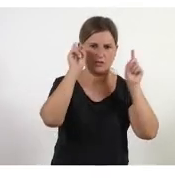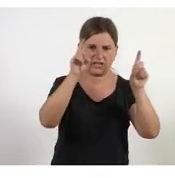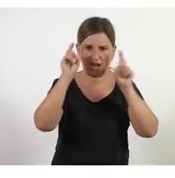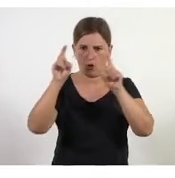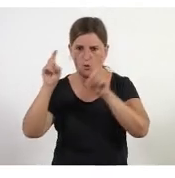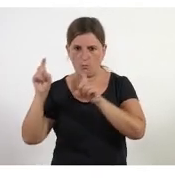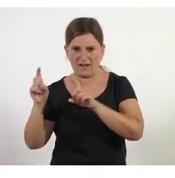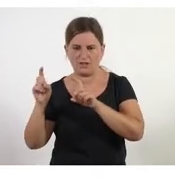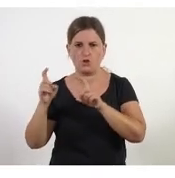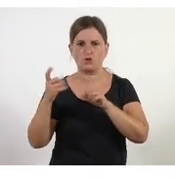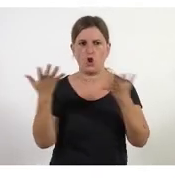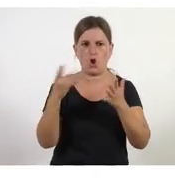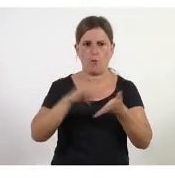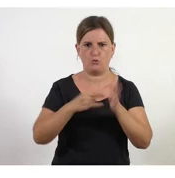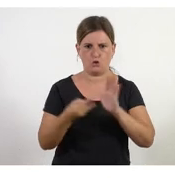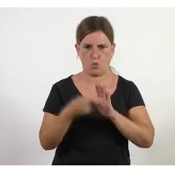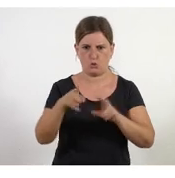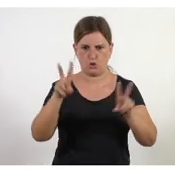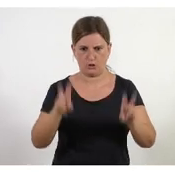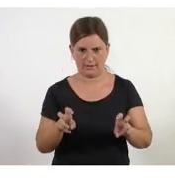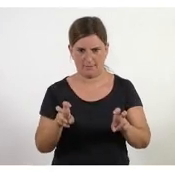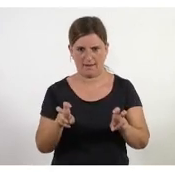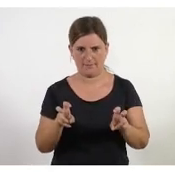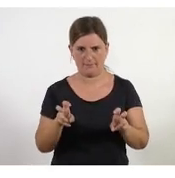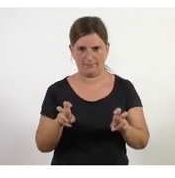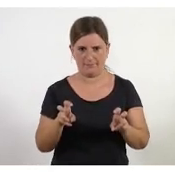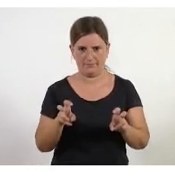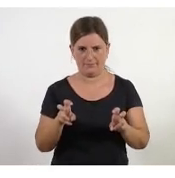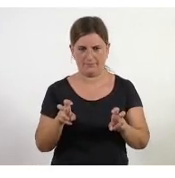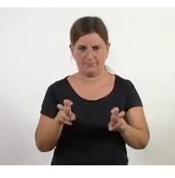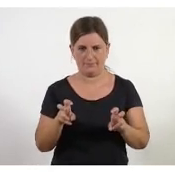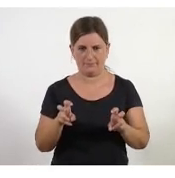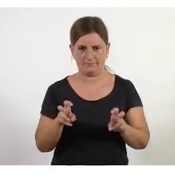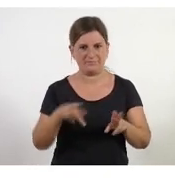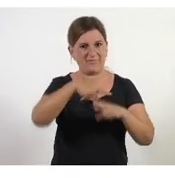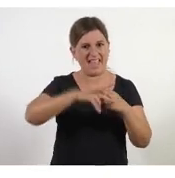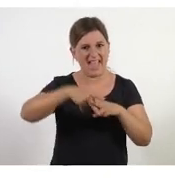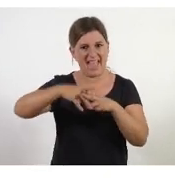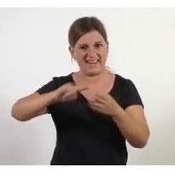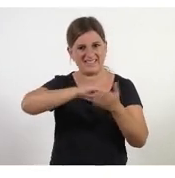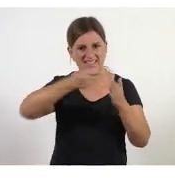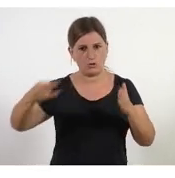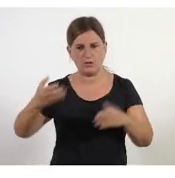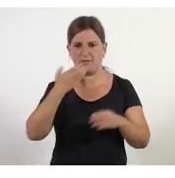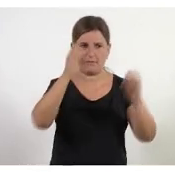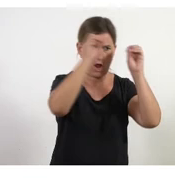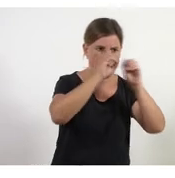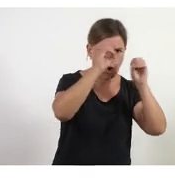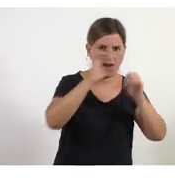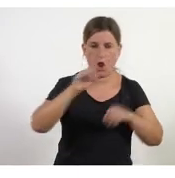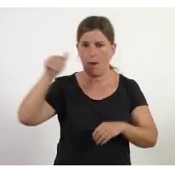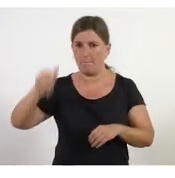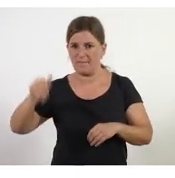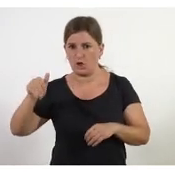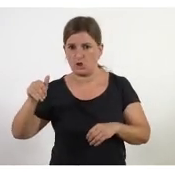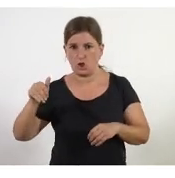molts inputs de com solucionar això. Si totes les eines tecnològiques, tant la de Google com la de Microsoft, tenen